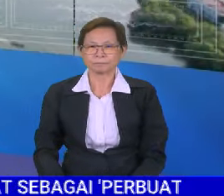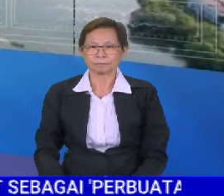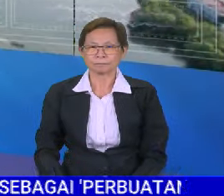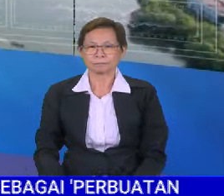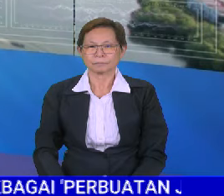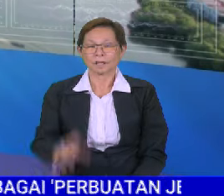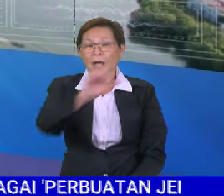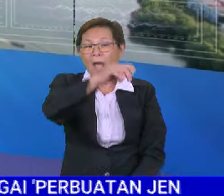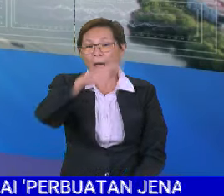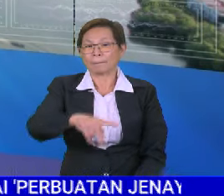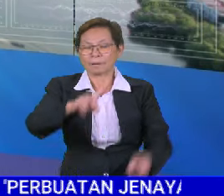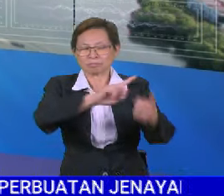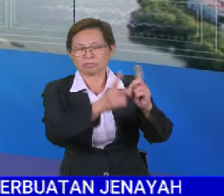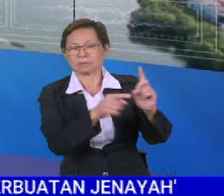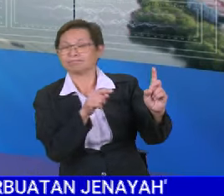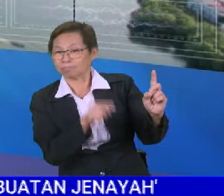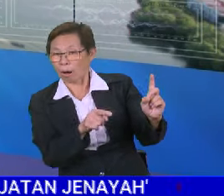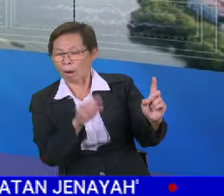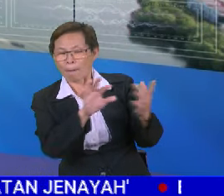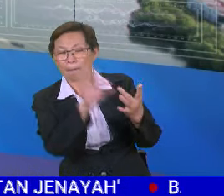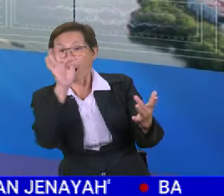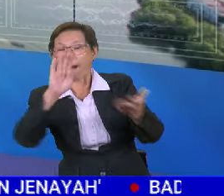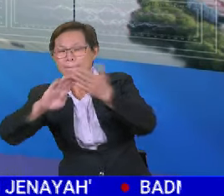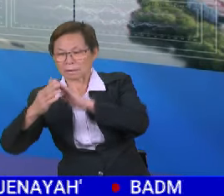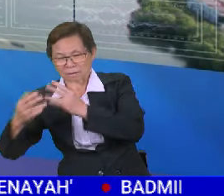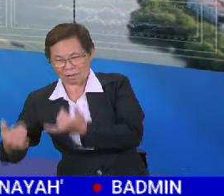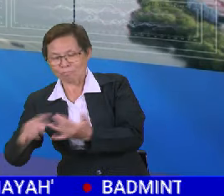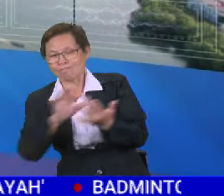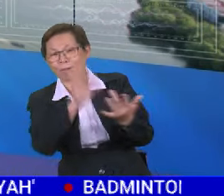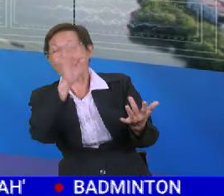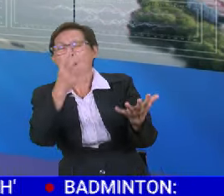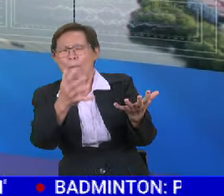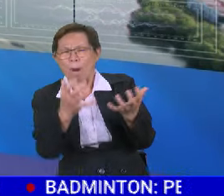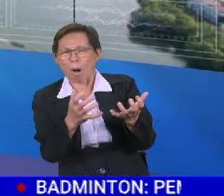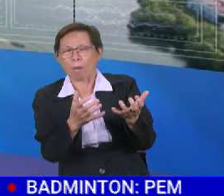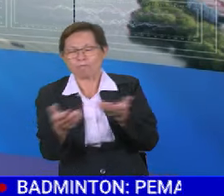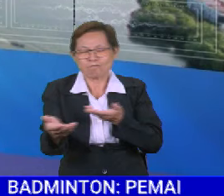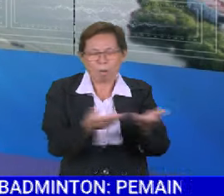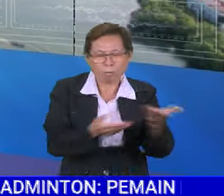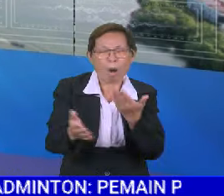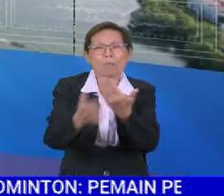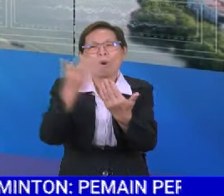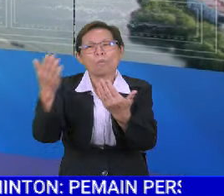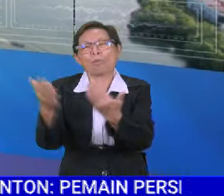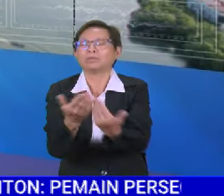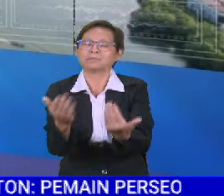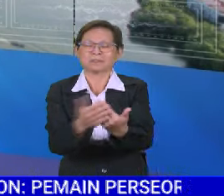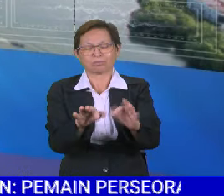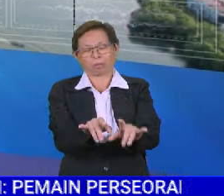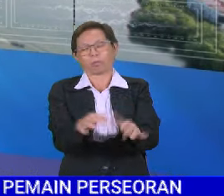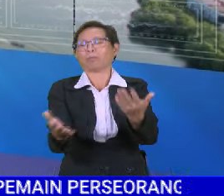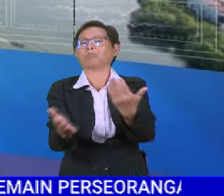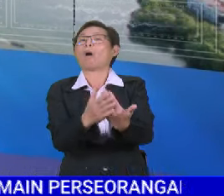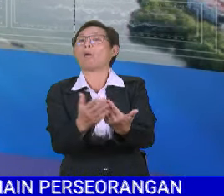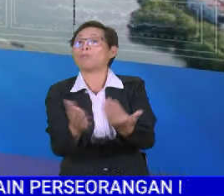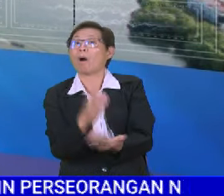aplikasi digital merupakan antara pilihan masyarakat masa kini yang inginkan urusan semudah di ujung jari ini